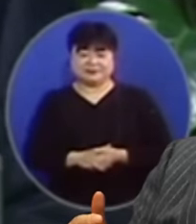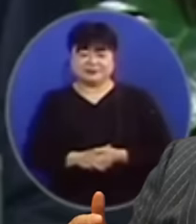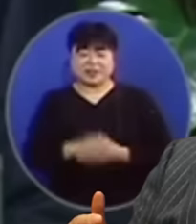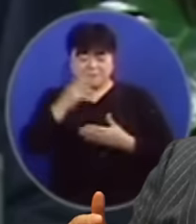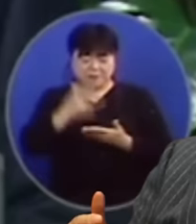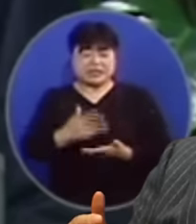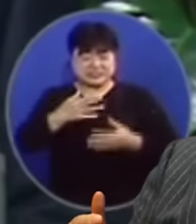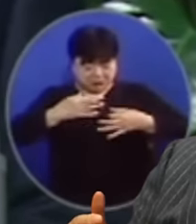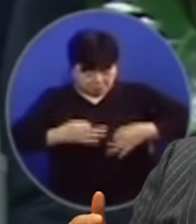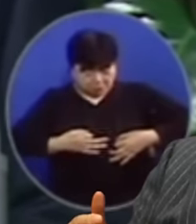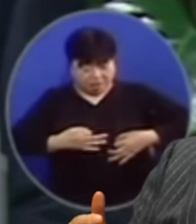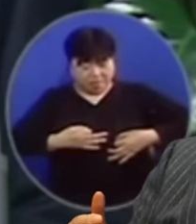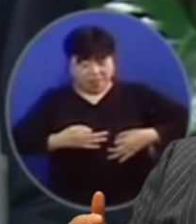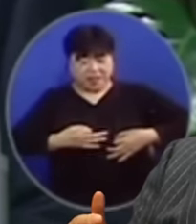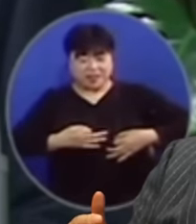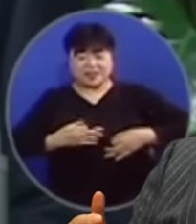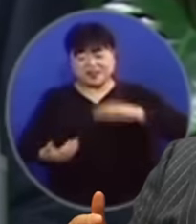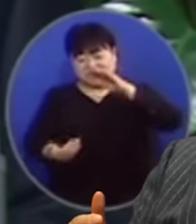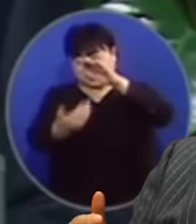사주팔자만 바라고 있으면